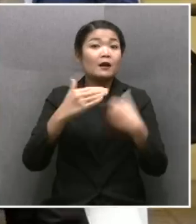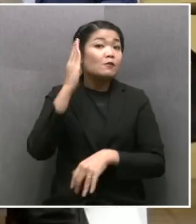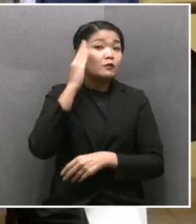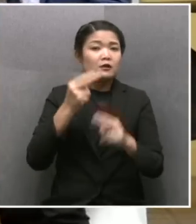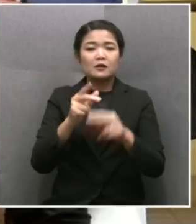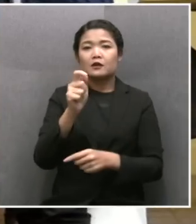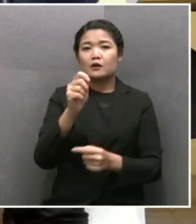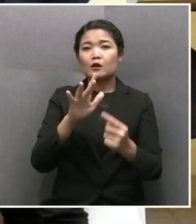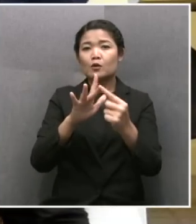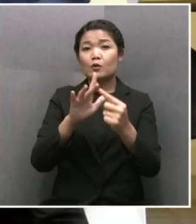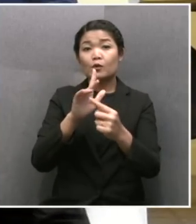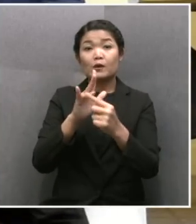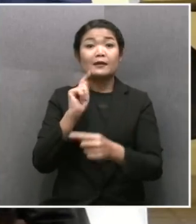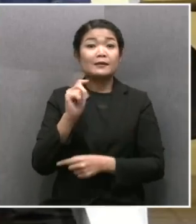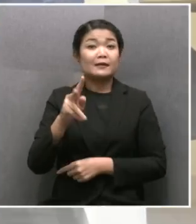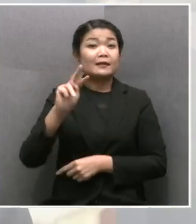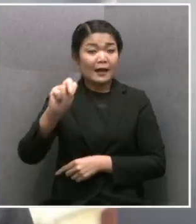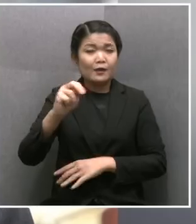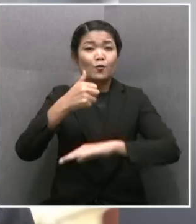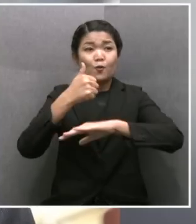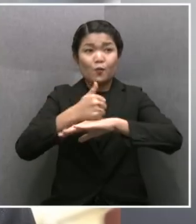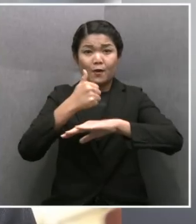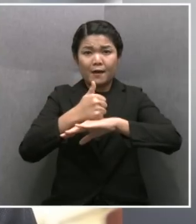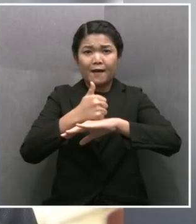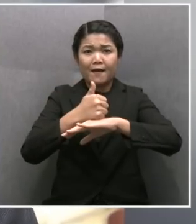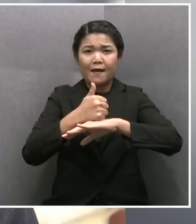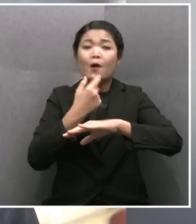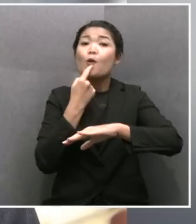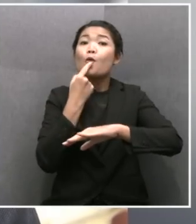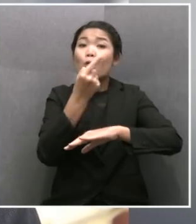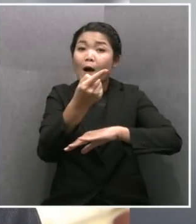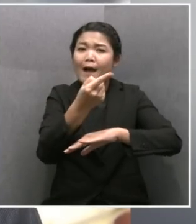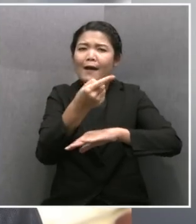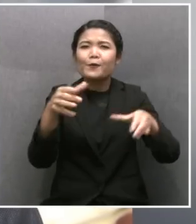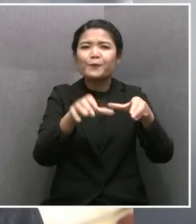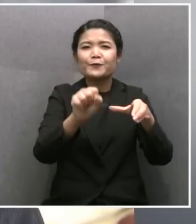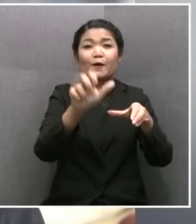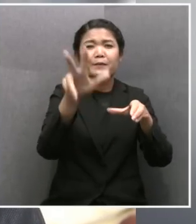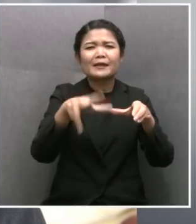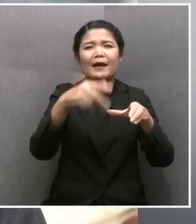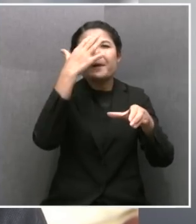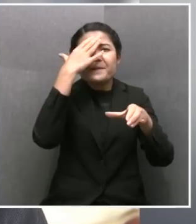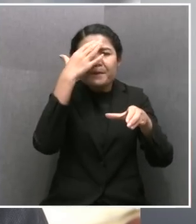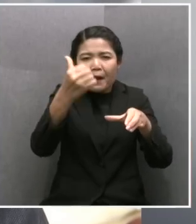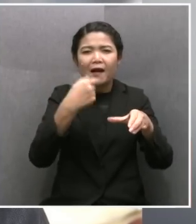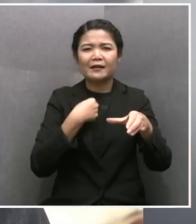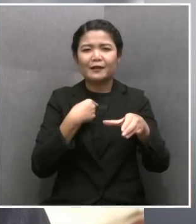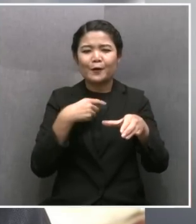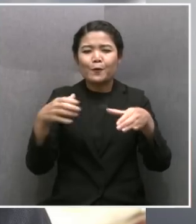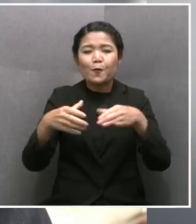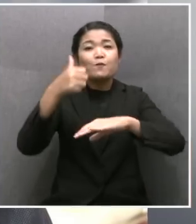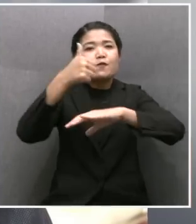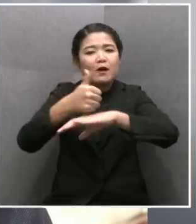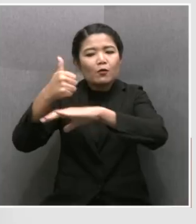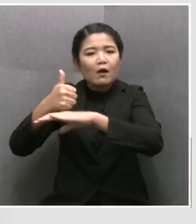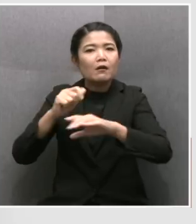พิญโญอดีตหัวหน้าพรรคคนไทยกล่าวตำหนิพรรคเพื่อไทยที่คิดจะจัดตั้งรัฐบาลแข่งพรรคก้าวไกลทั้งที่